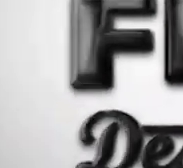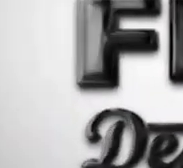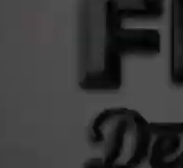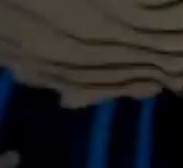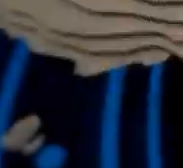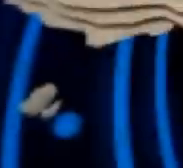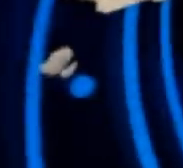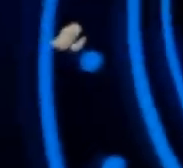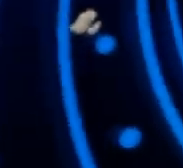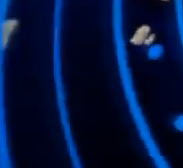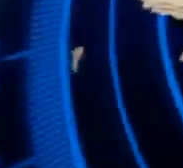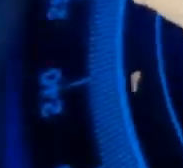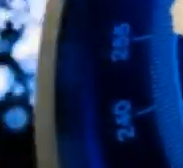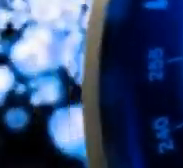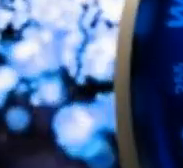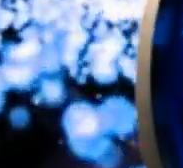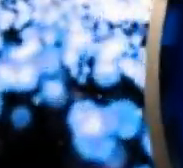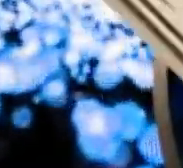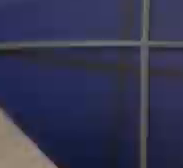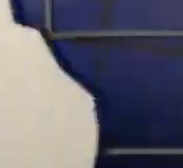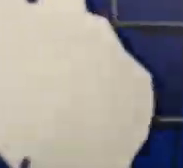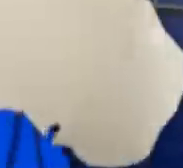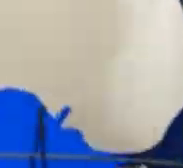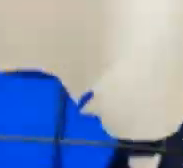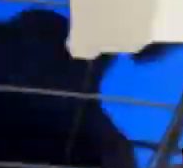देश की धड़कन.